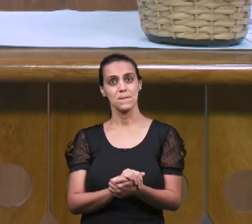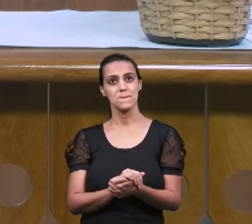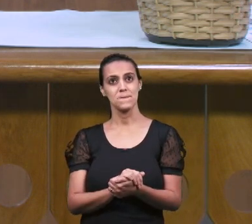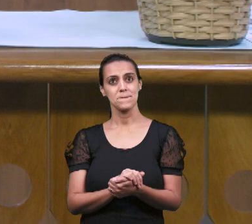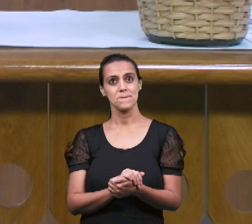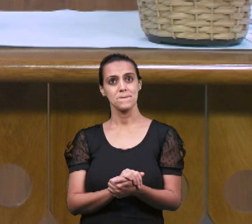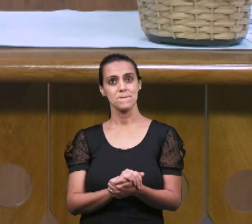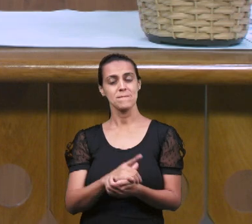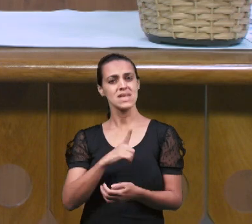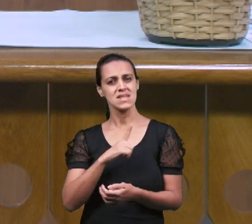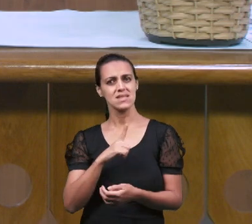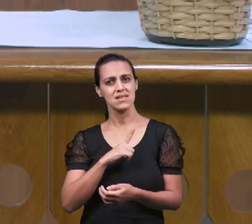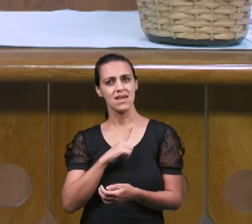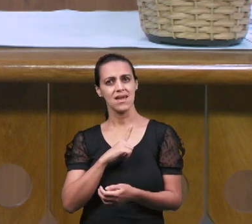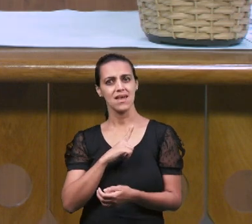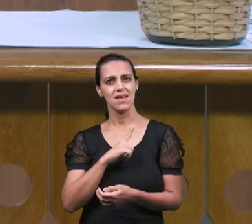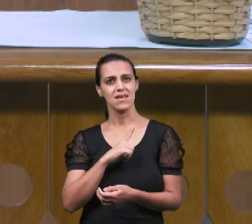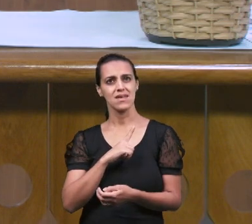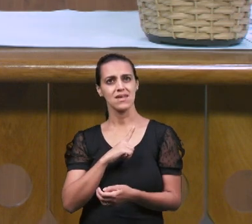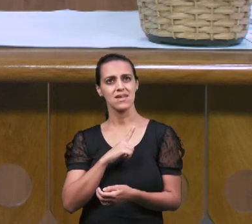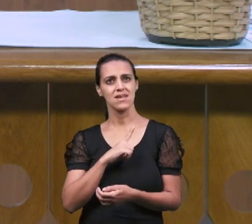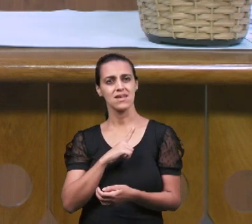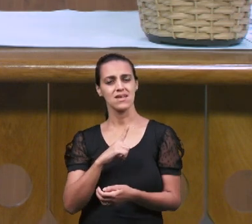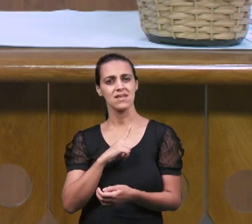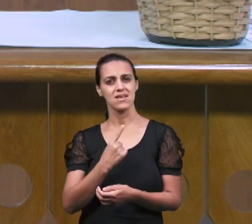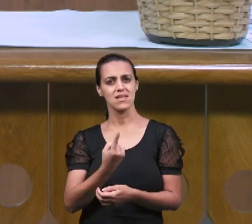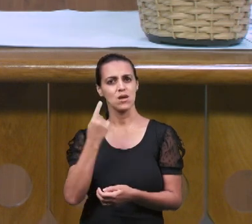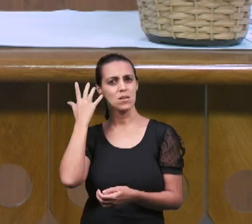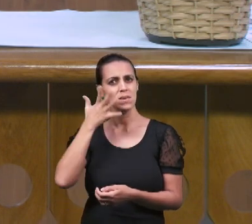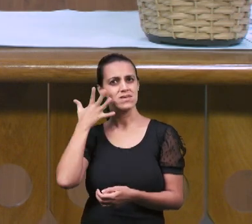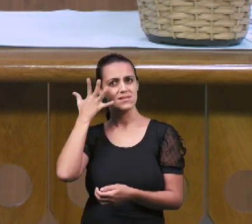Oui, il y aura un message